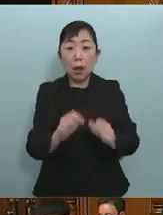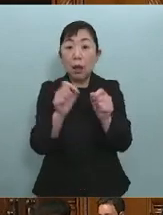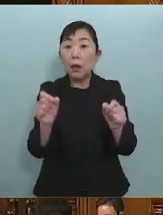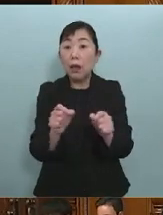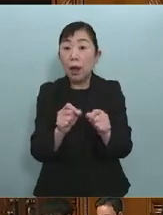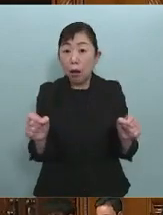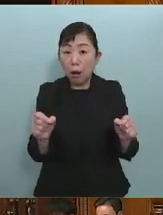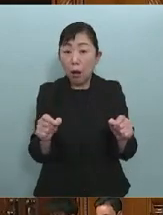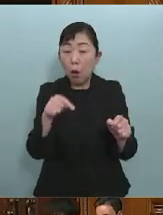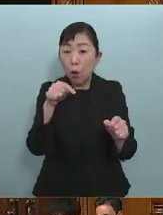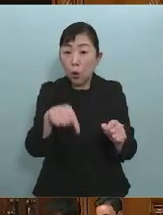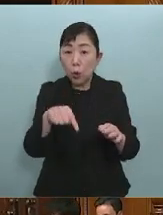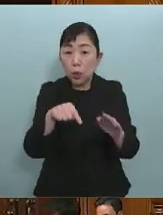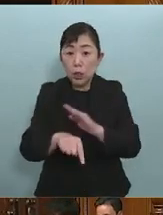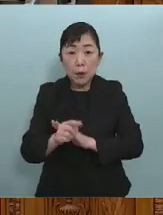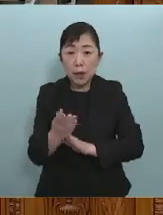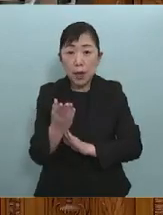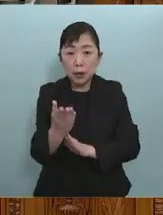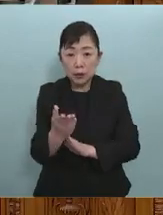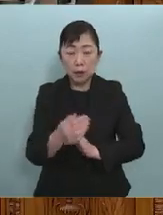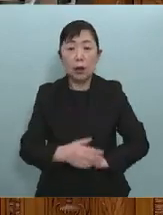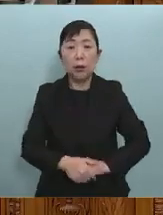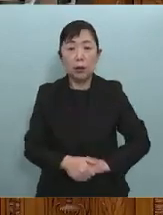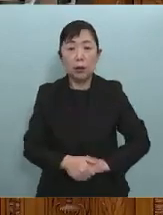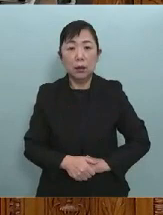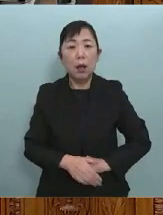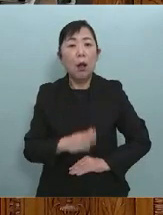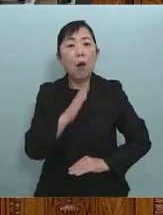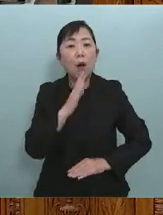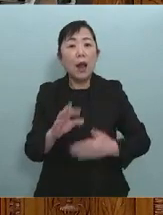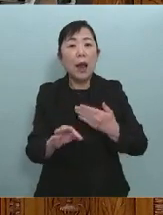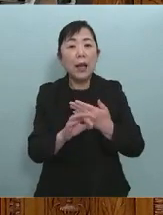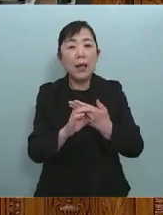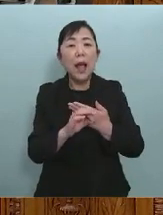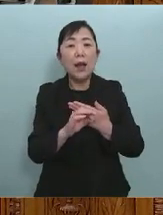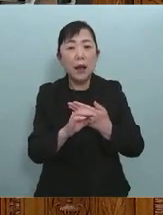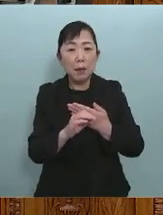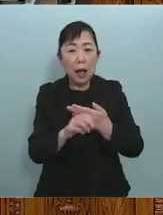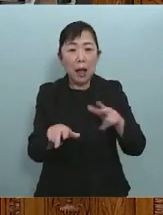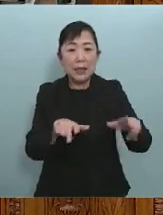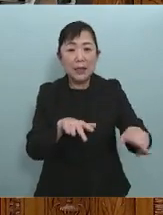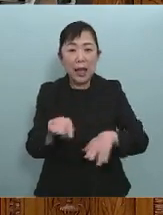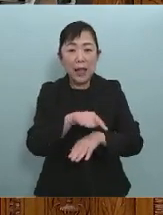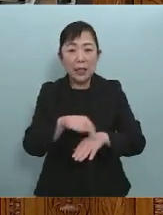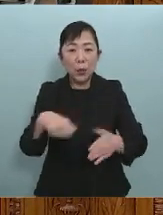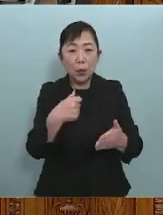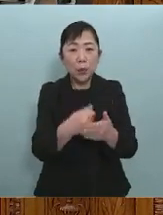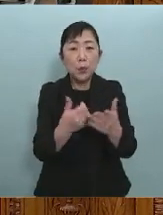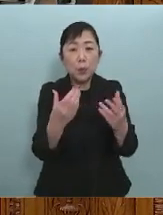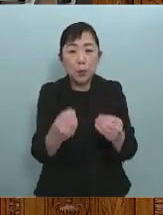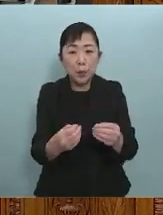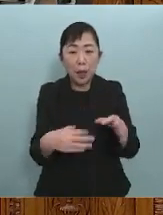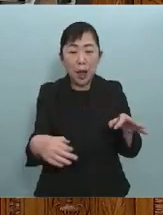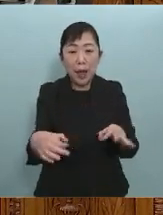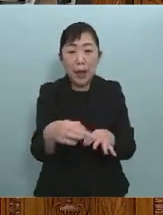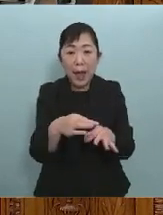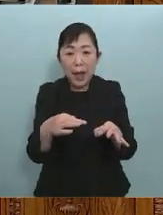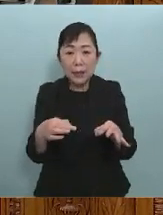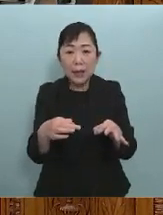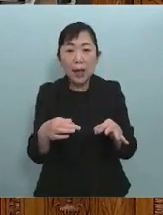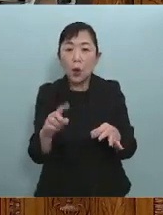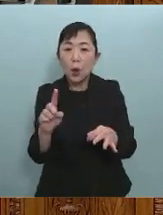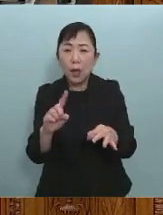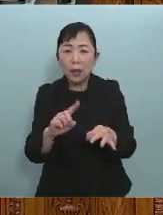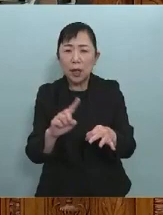は何でしょうか本来は政策を行ったことで社会経済のどこがどの